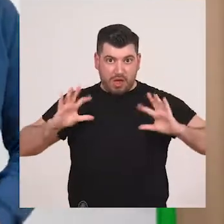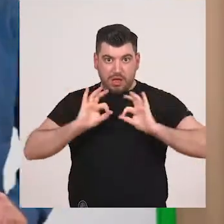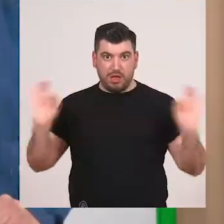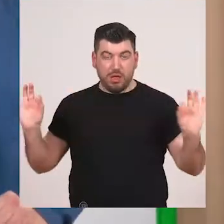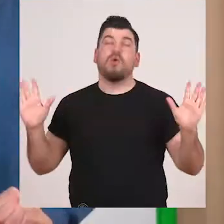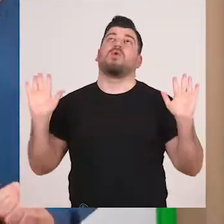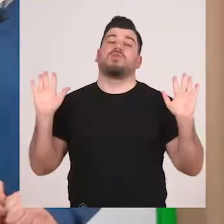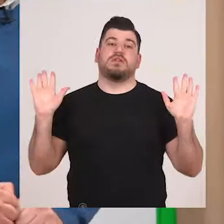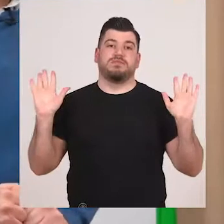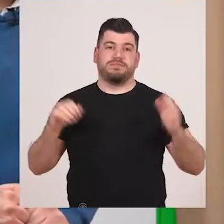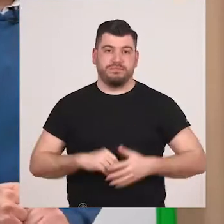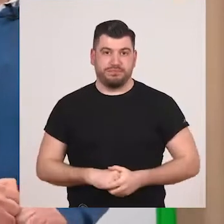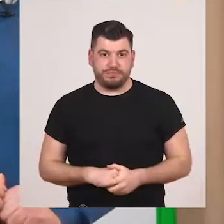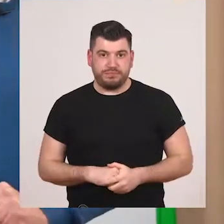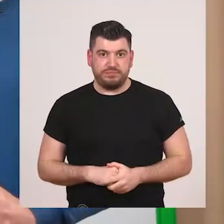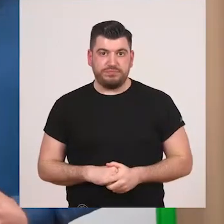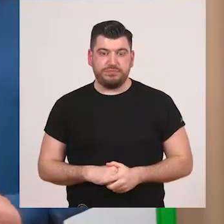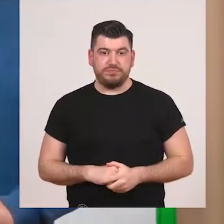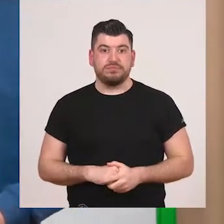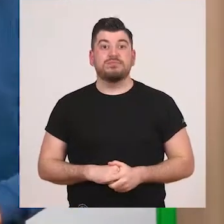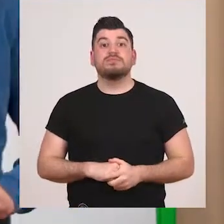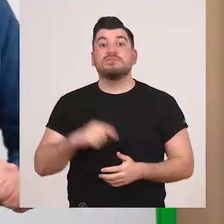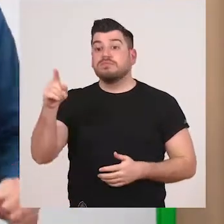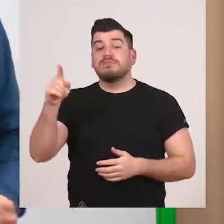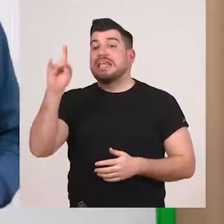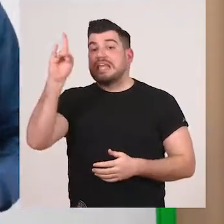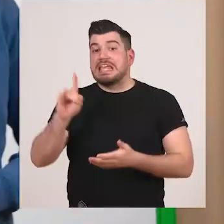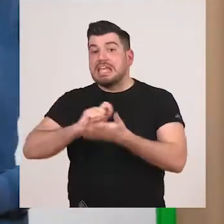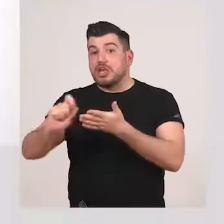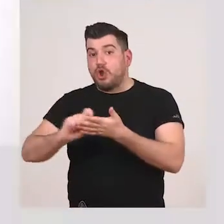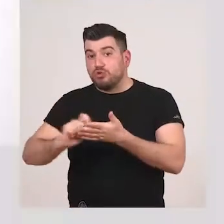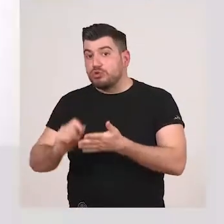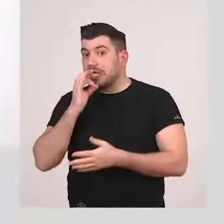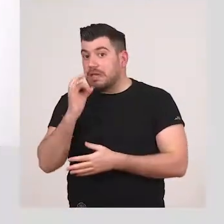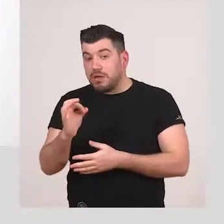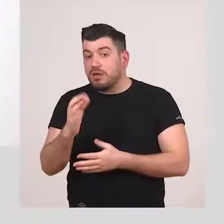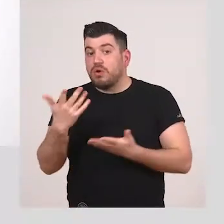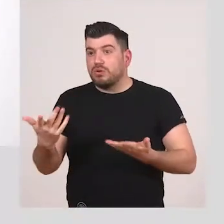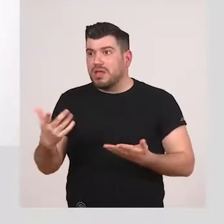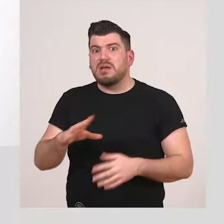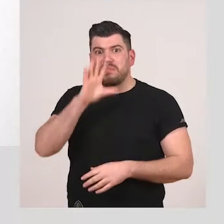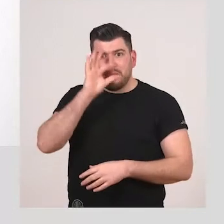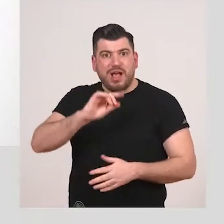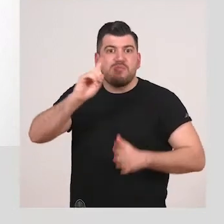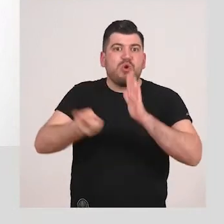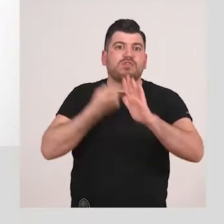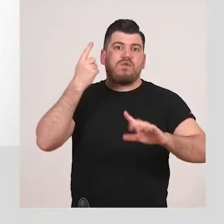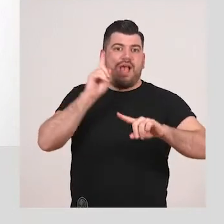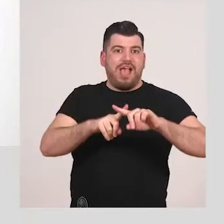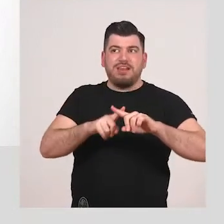φορά που, όπως λέει και ο Ηρόδοτος, οι Έλληνες δεν φοβήθηκαν στη θέα της Μυδικής στολής.